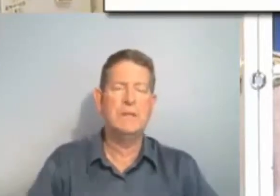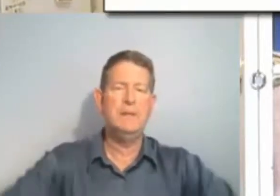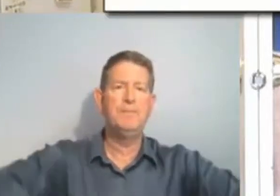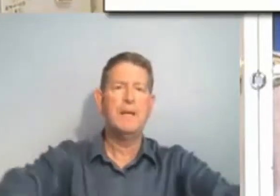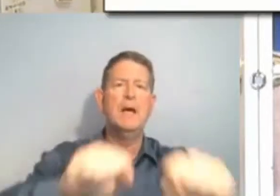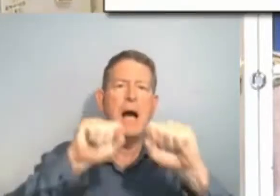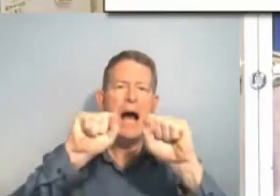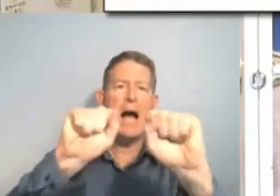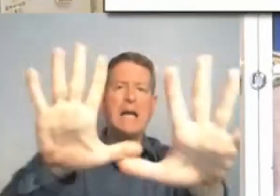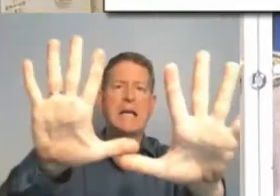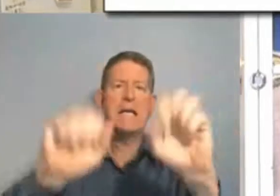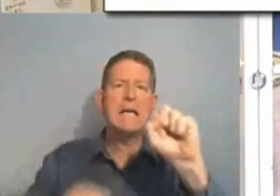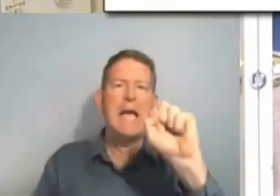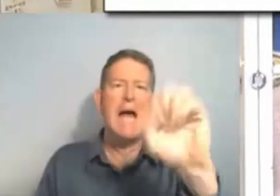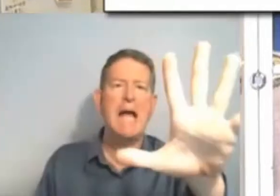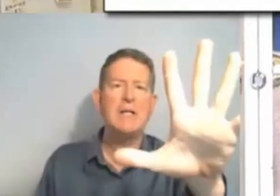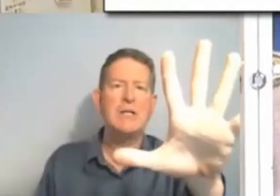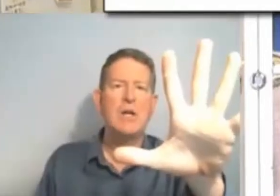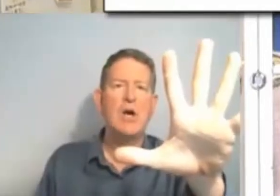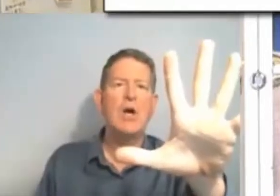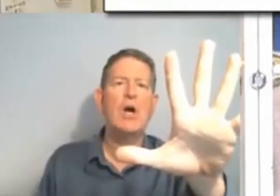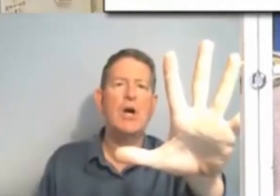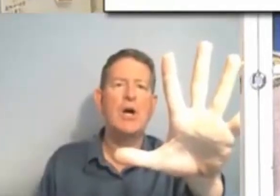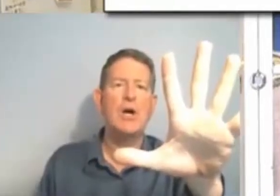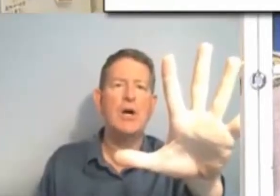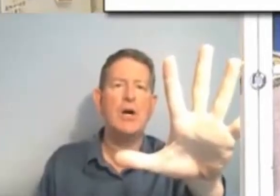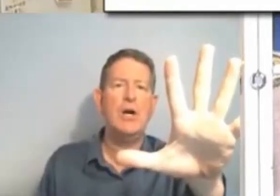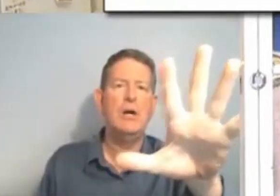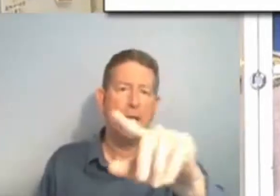solution ici, à 15h